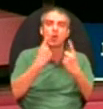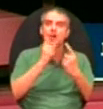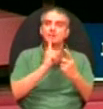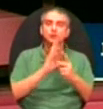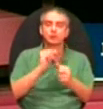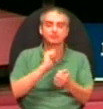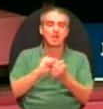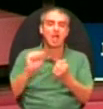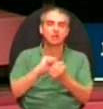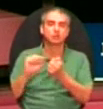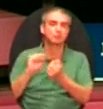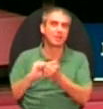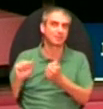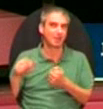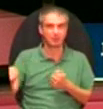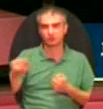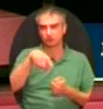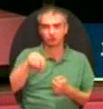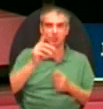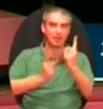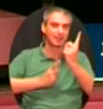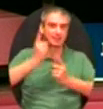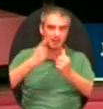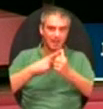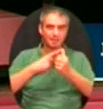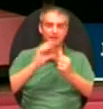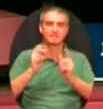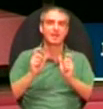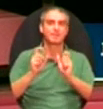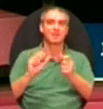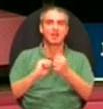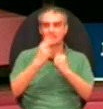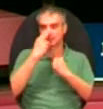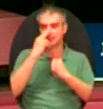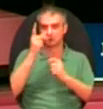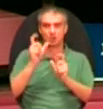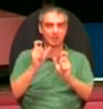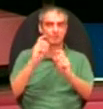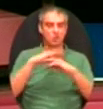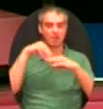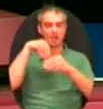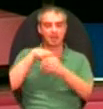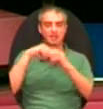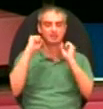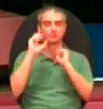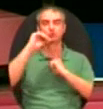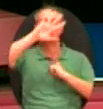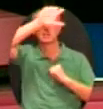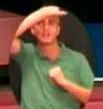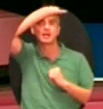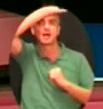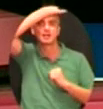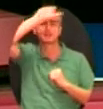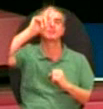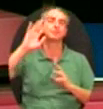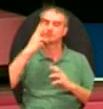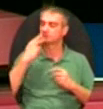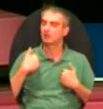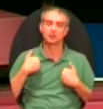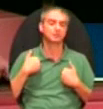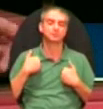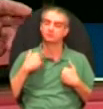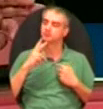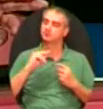עם השמדת הטילים ומניעת או ניסיון למנוע את ההתבססות של איראן, בעיניי זה